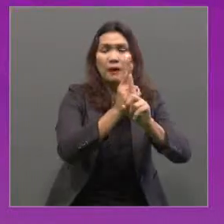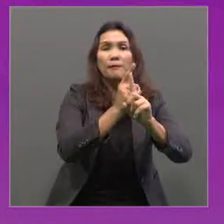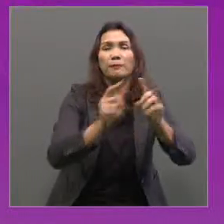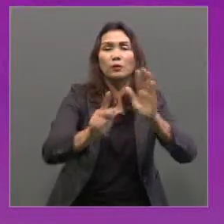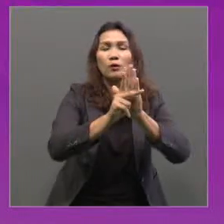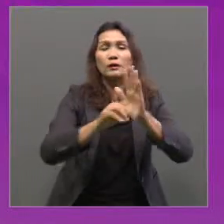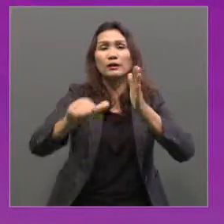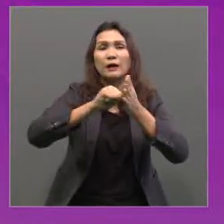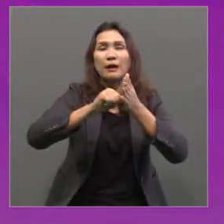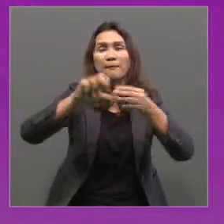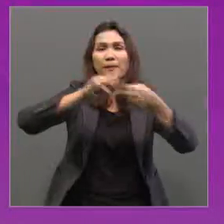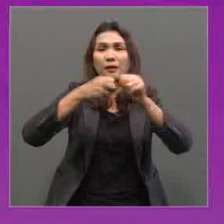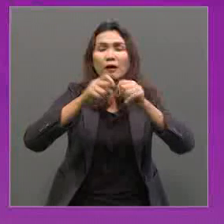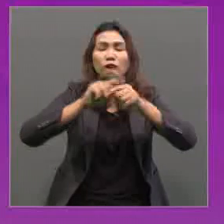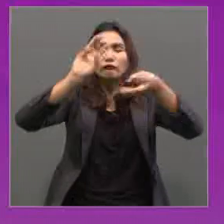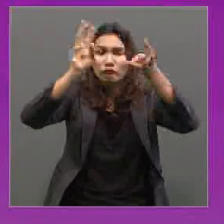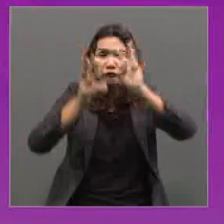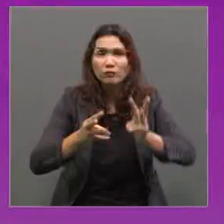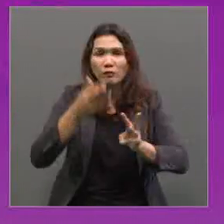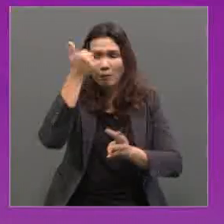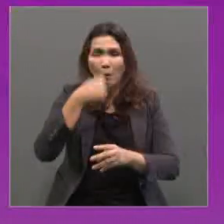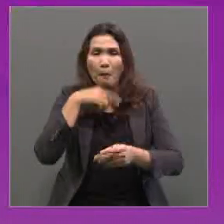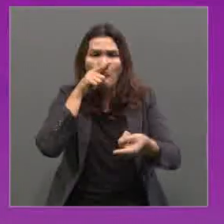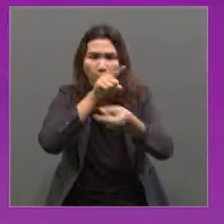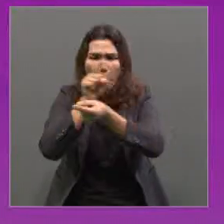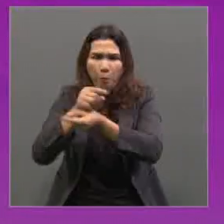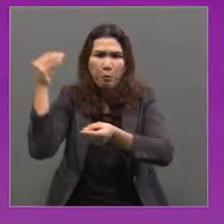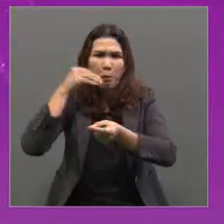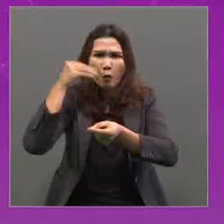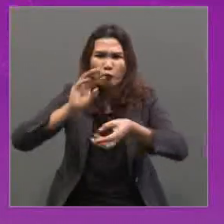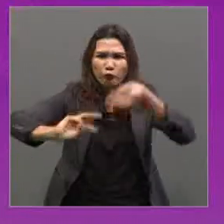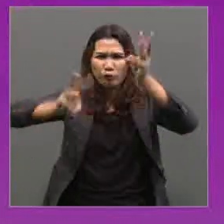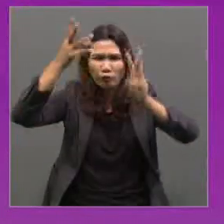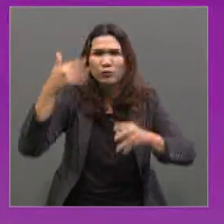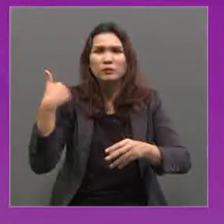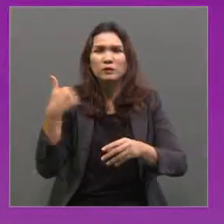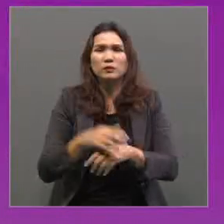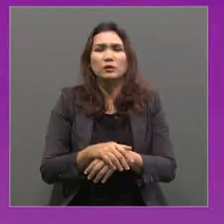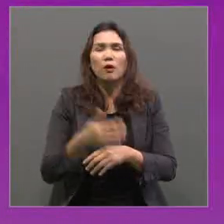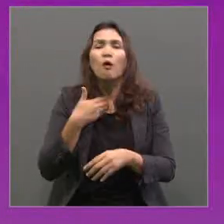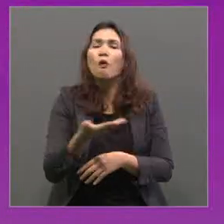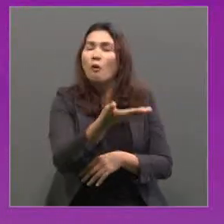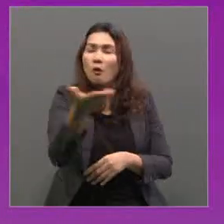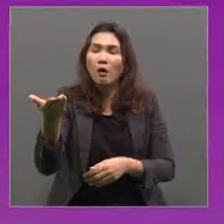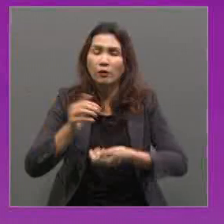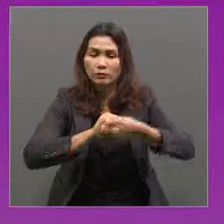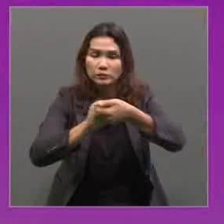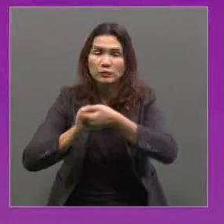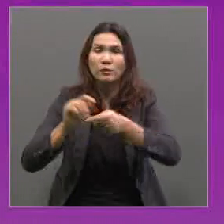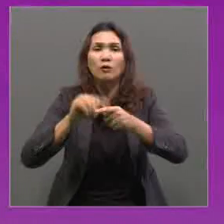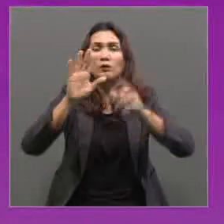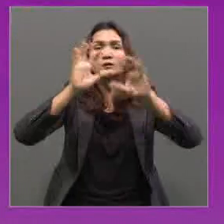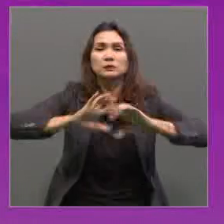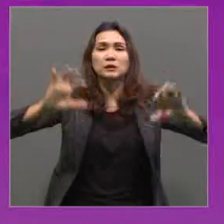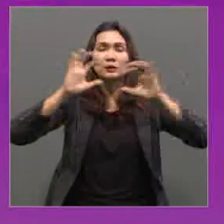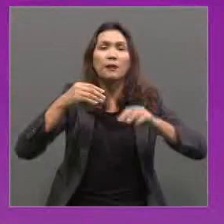ออง PM2.5 นะคะหลังจากที่ไปพบฝุ่นละอองเนี่ยสูงขึ้นอย่างต่อเนื่องอย่างเช่นเรื่องอะไรขอความร่วมมือภาคเอกชน